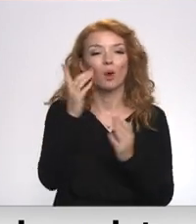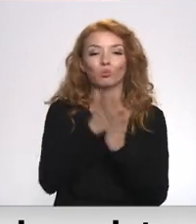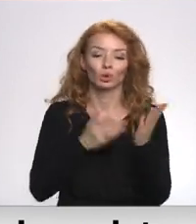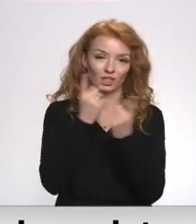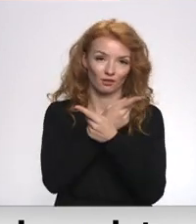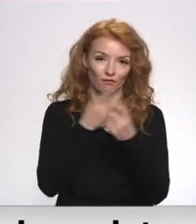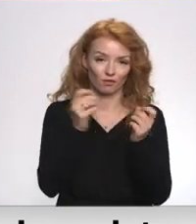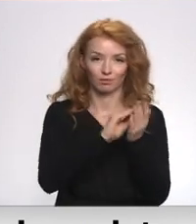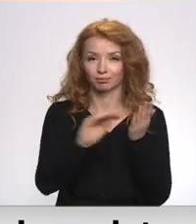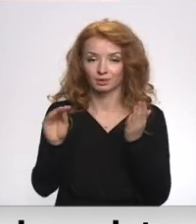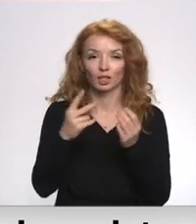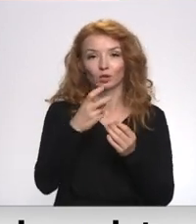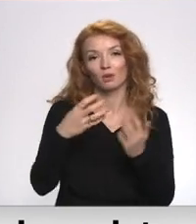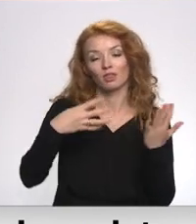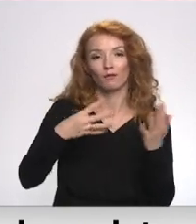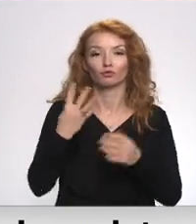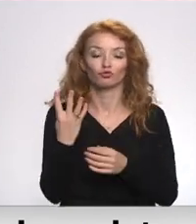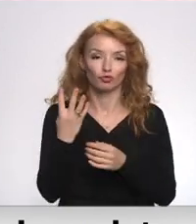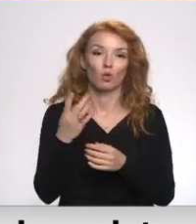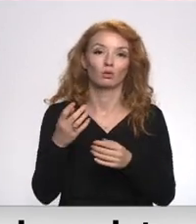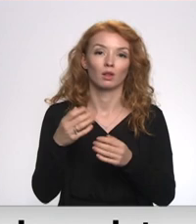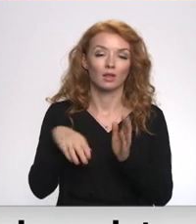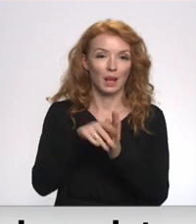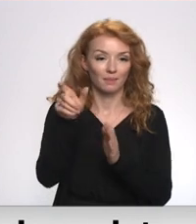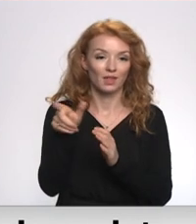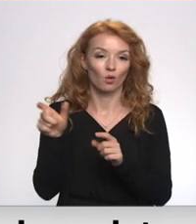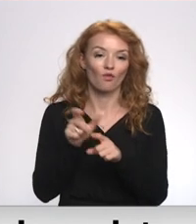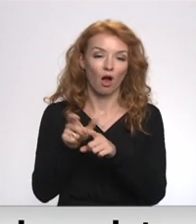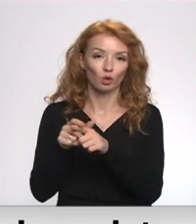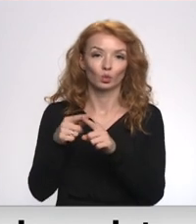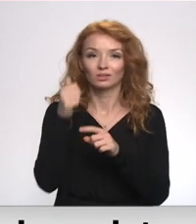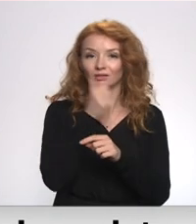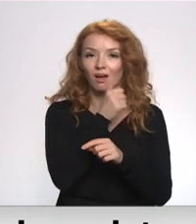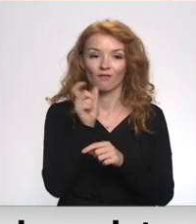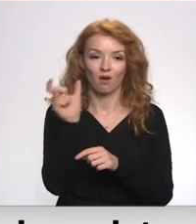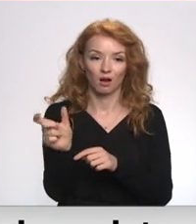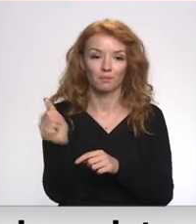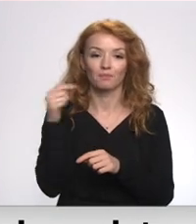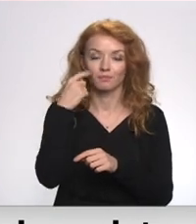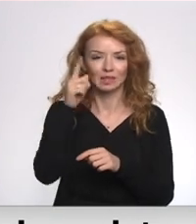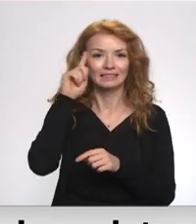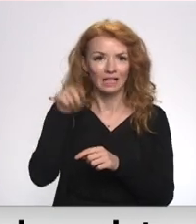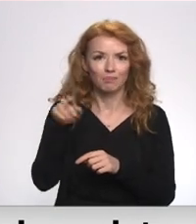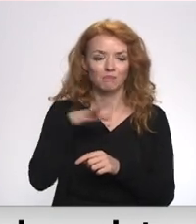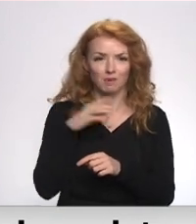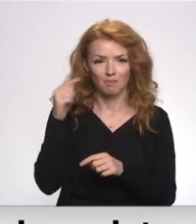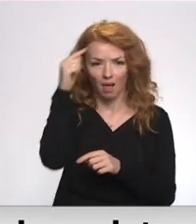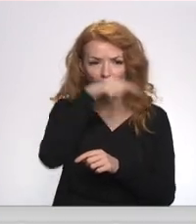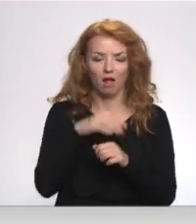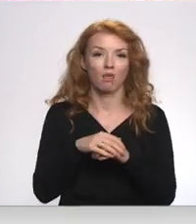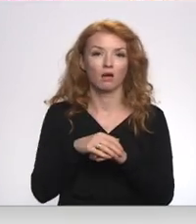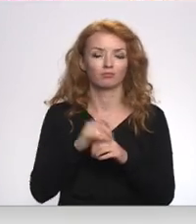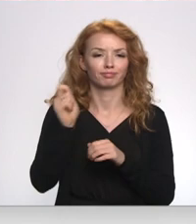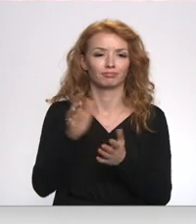– 294 apvienības Kurzemi dalībnieku vārdus un segvārdus. Mēs zinām, ka viņš bija melnais, ja? Mēs zinām, ka viņš bija potītis.